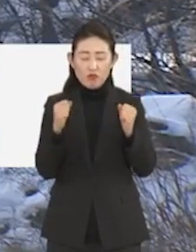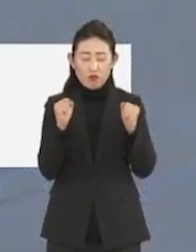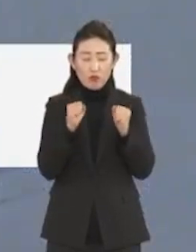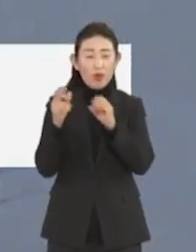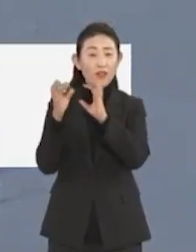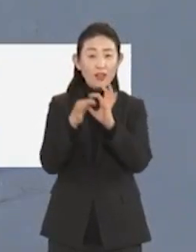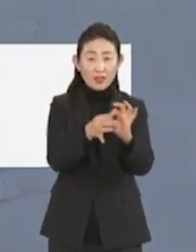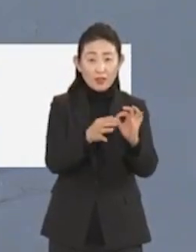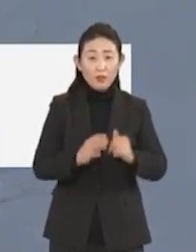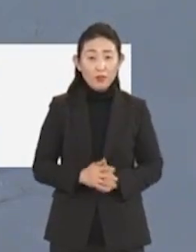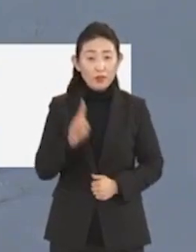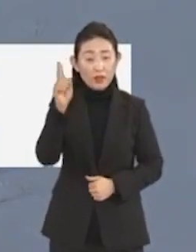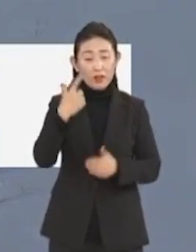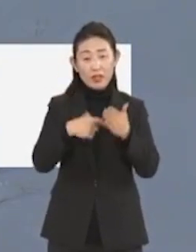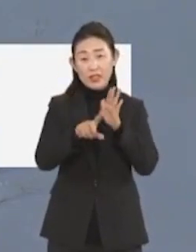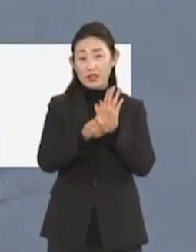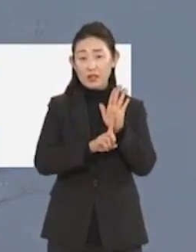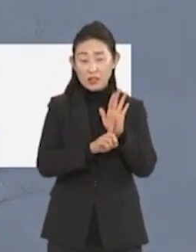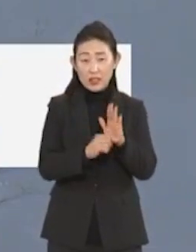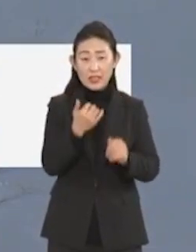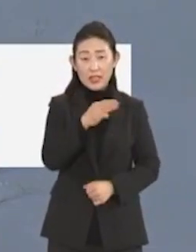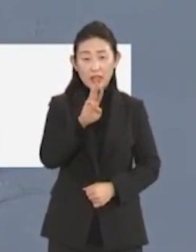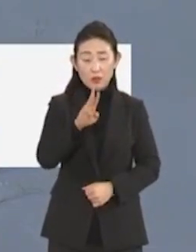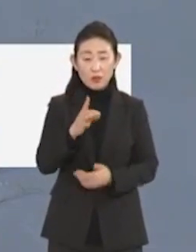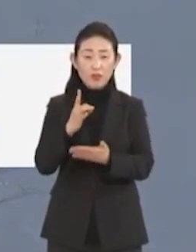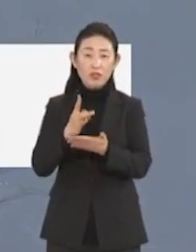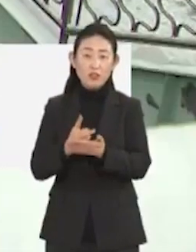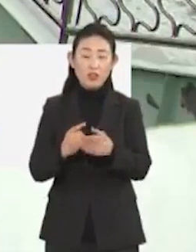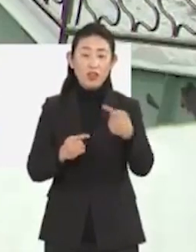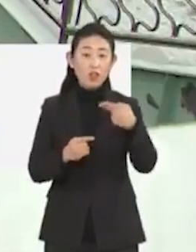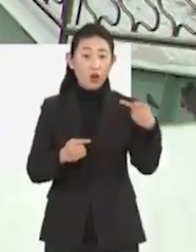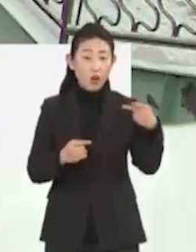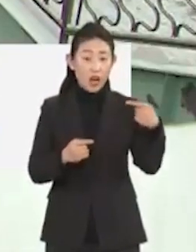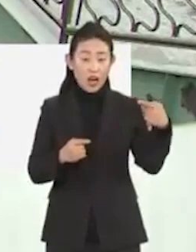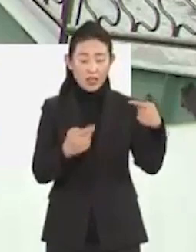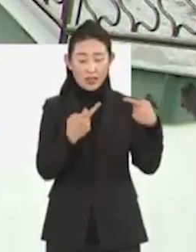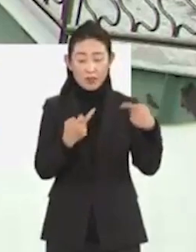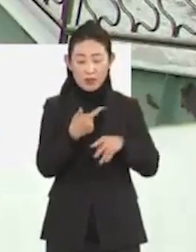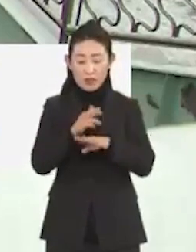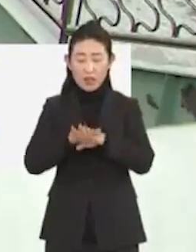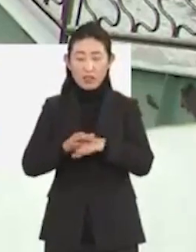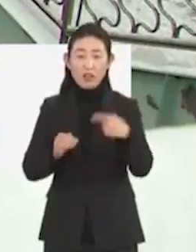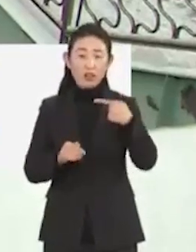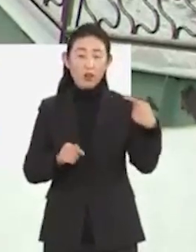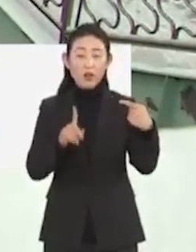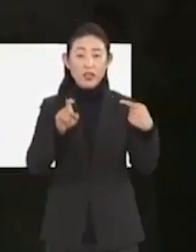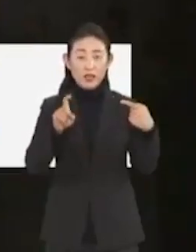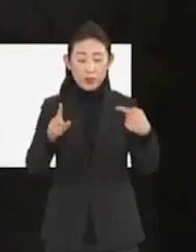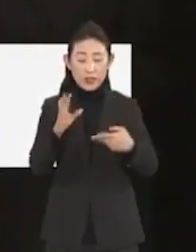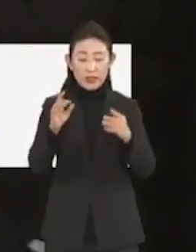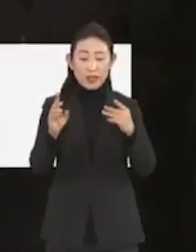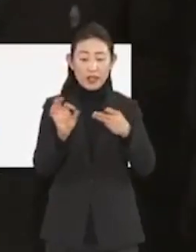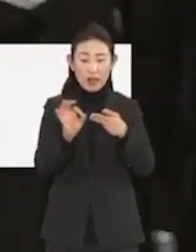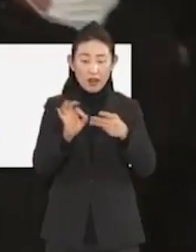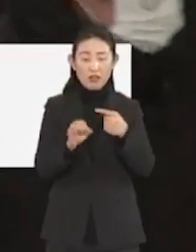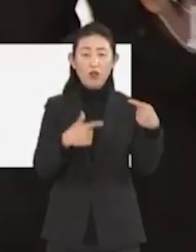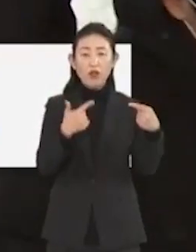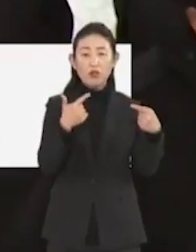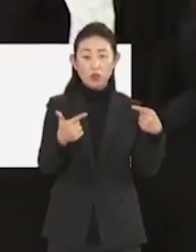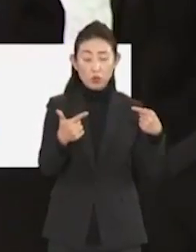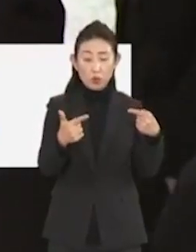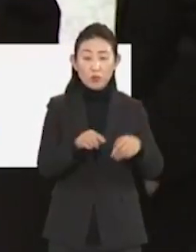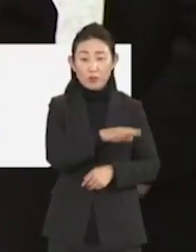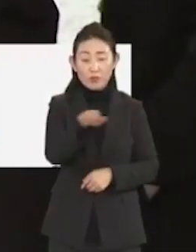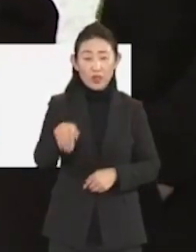이어지겠습니다. 내일 아침 최저기온은 세종과 천안 영하 12도, 대전 영하 11도, 태안 영하 6도 등